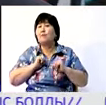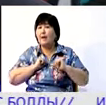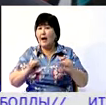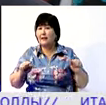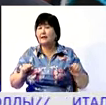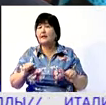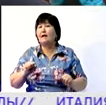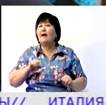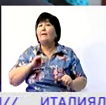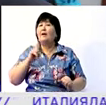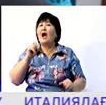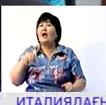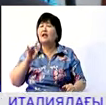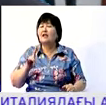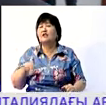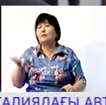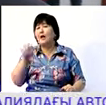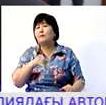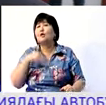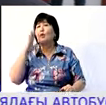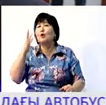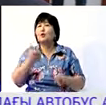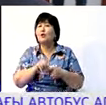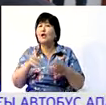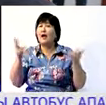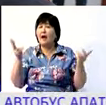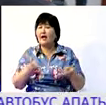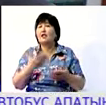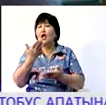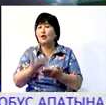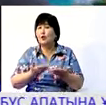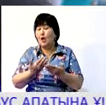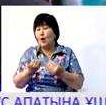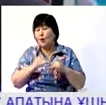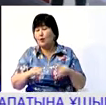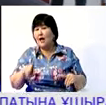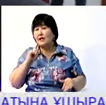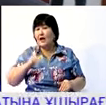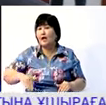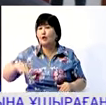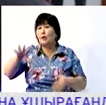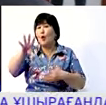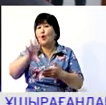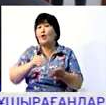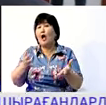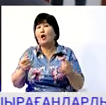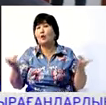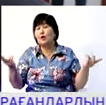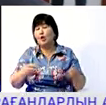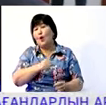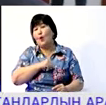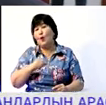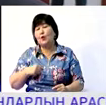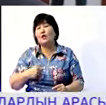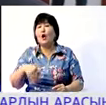батырлардың, хандардың, билердің тарихы біздің болашағымыз үшін өте қажетті дүние. Өйткені балалар, жас ұрпақ солардың үлгі алу керек, өздеріне